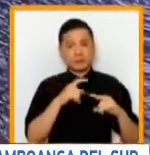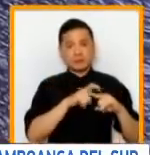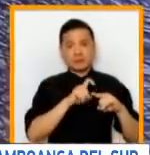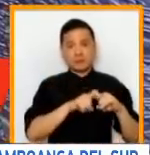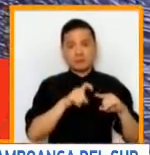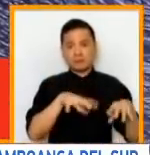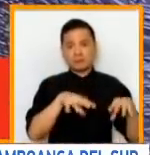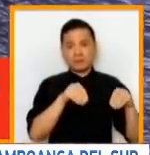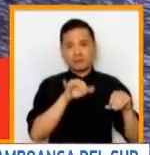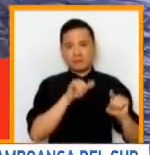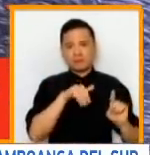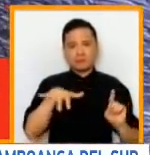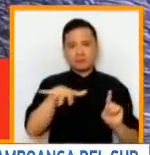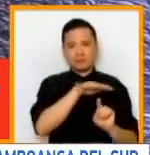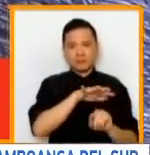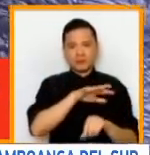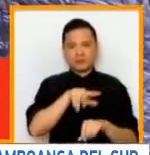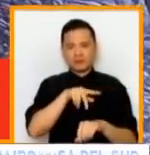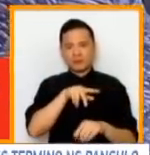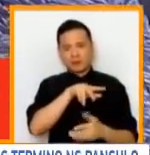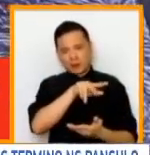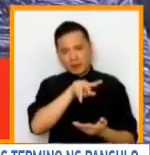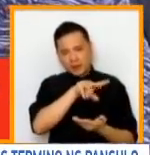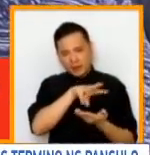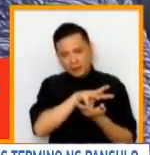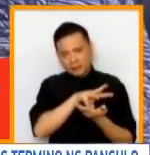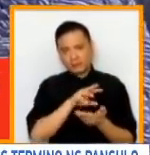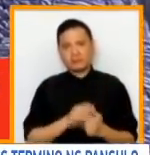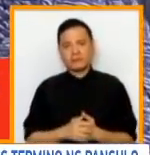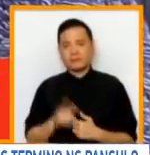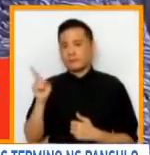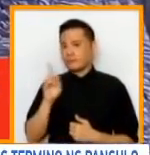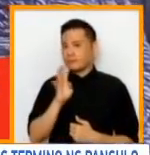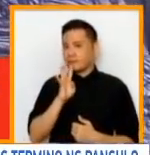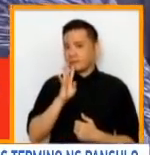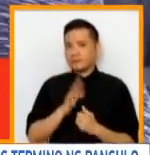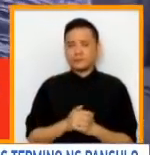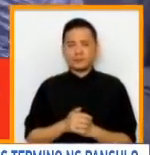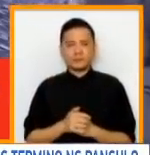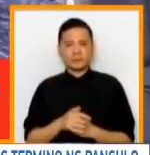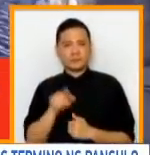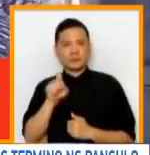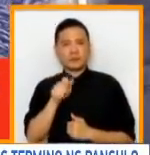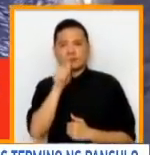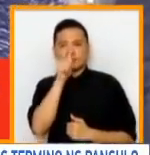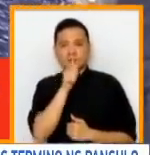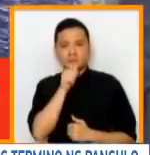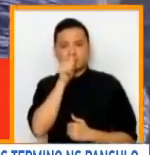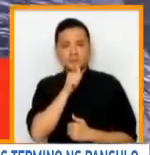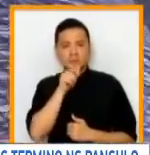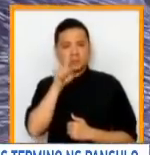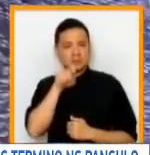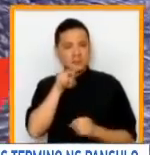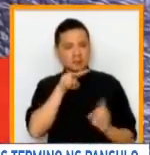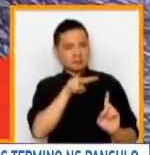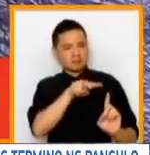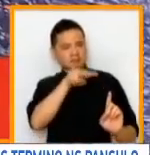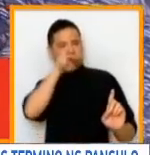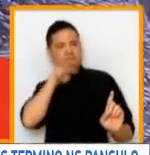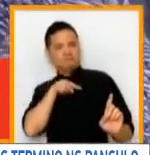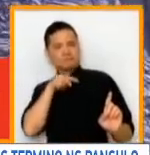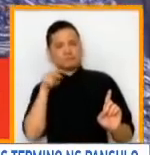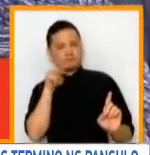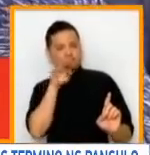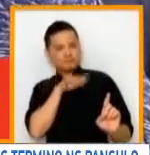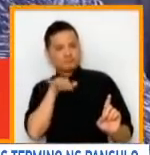So let us be patient, let us remain peaceful, let us look at things objectively. And hopefully, no less than NEA